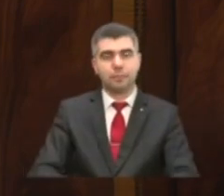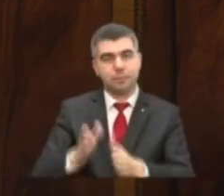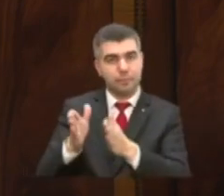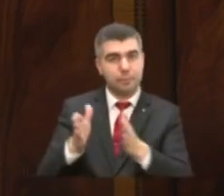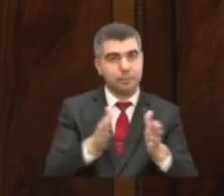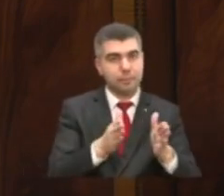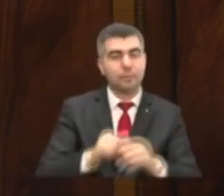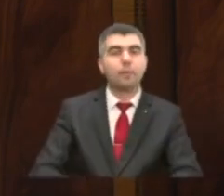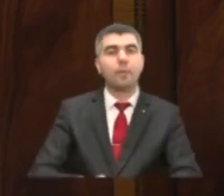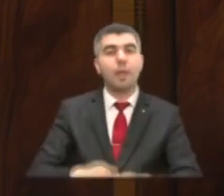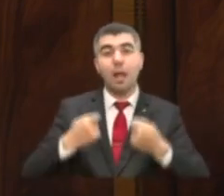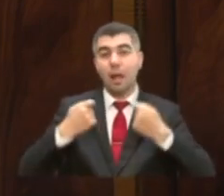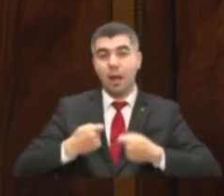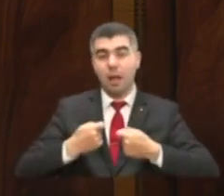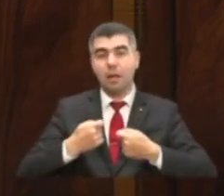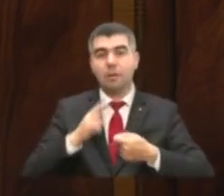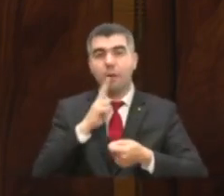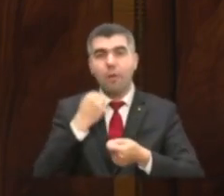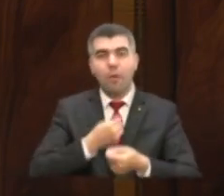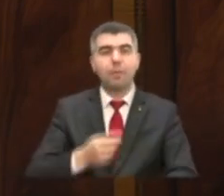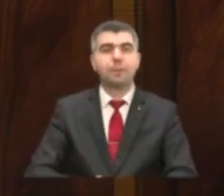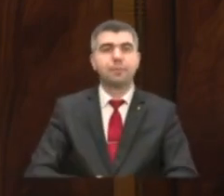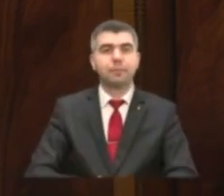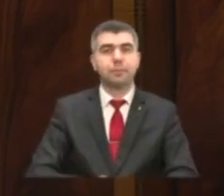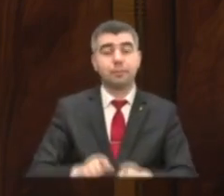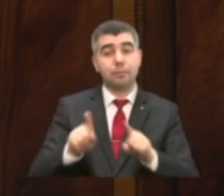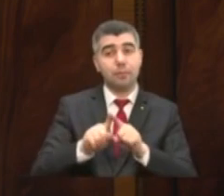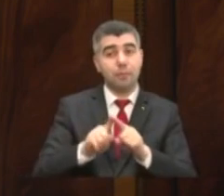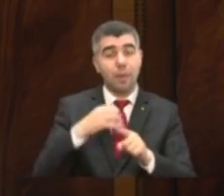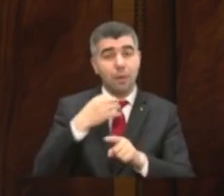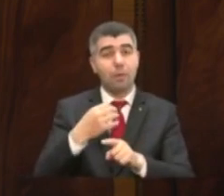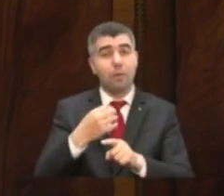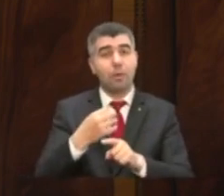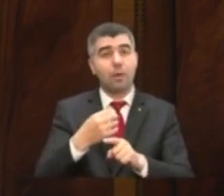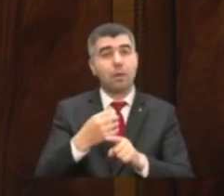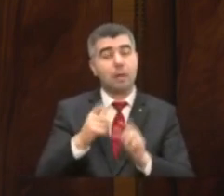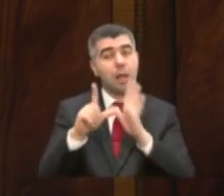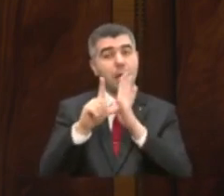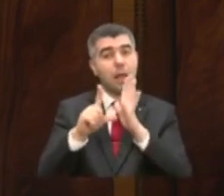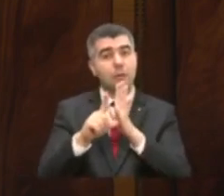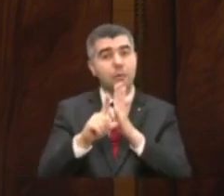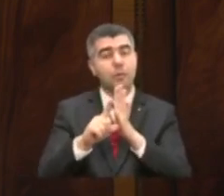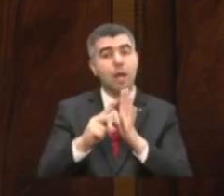الرئيس، هذا المشروع يأتي بعد صدور قانون المنظم لقانون المالية سنة